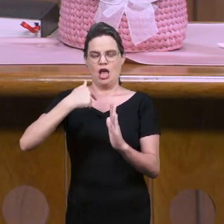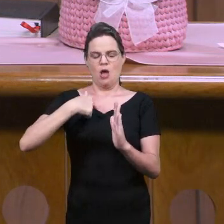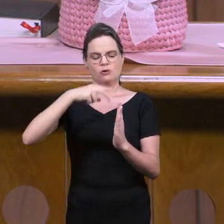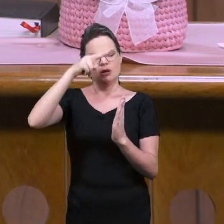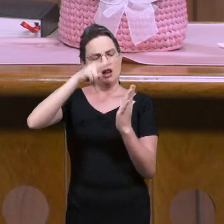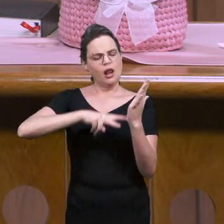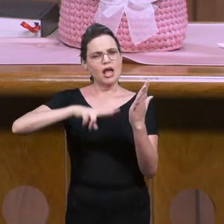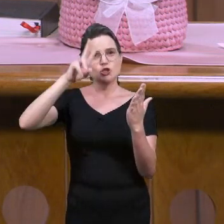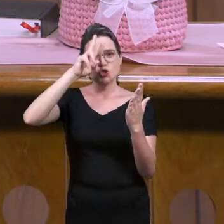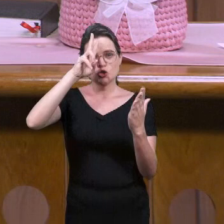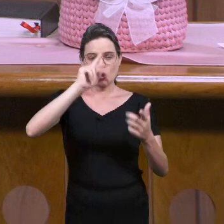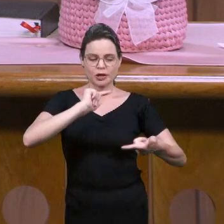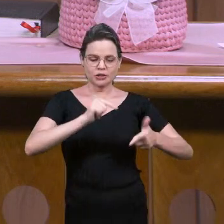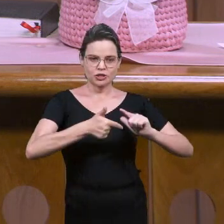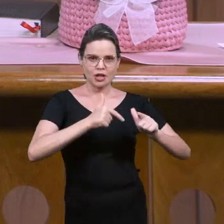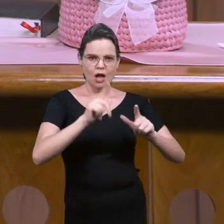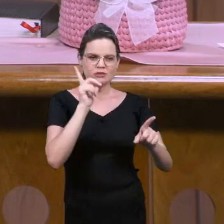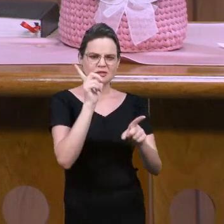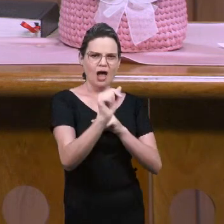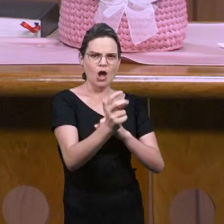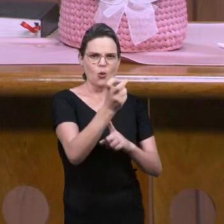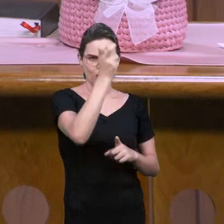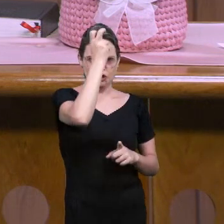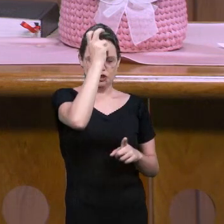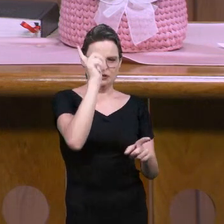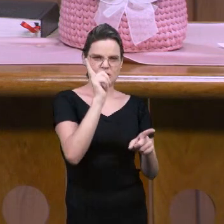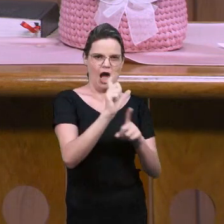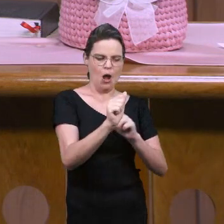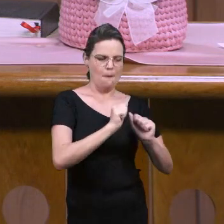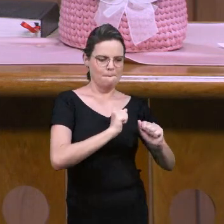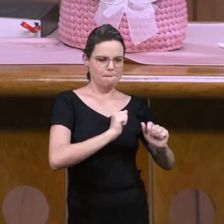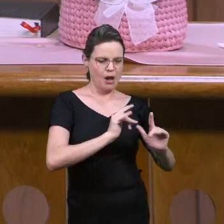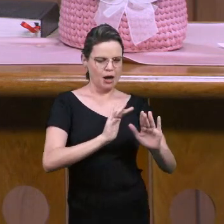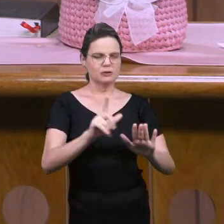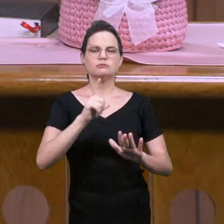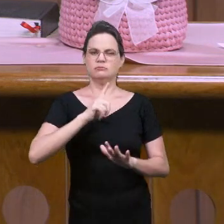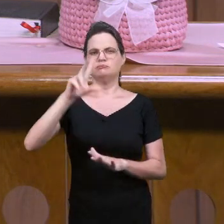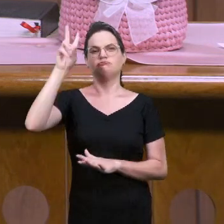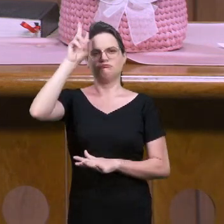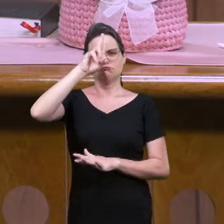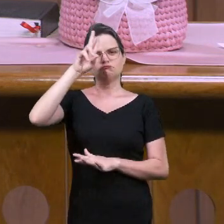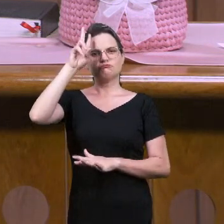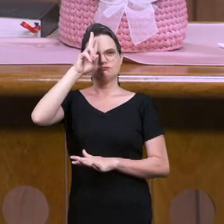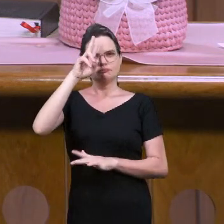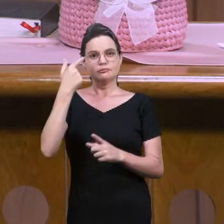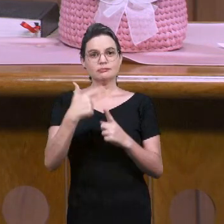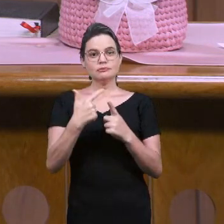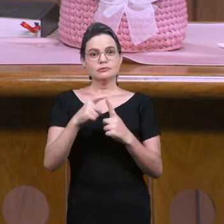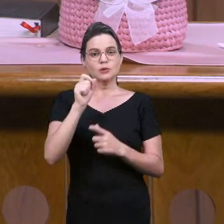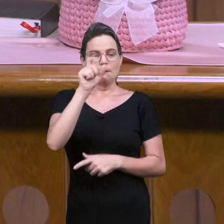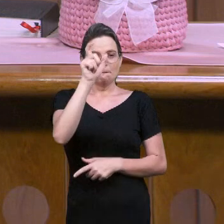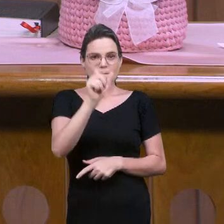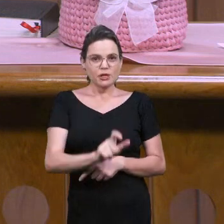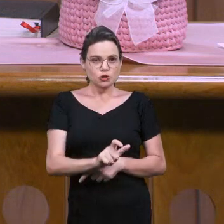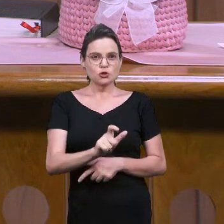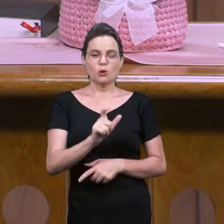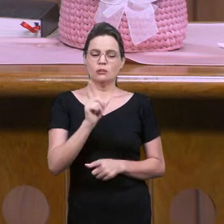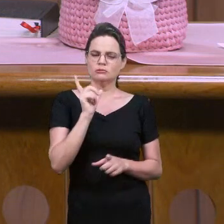Donc, quand on prend l'histoire d'Israël, le peuple qui quittait l'Égypte, vous allez retrouver une histoire d'une